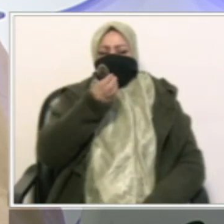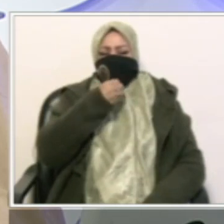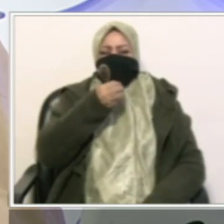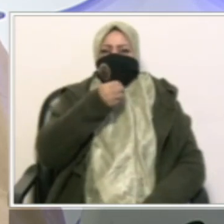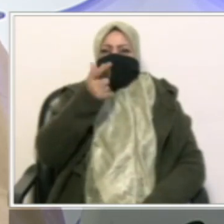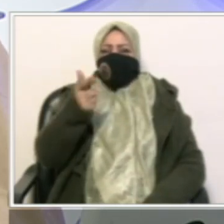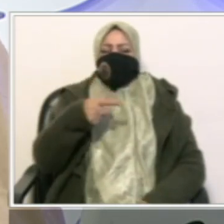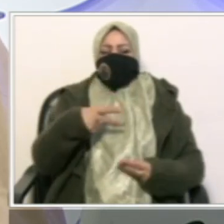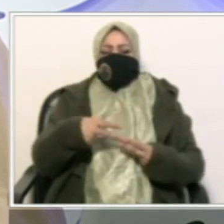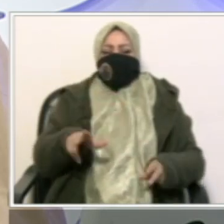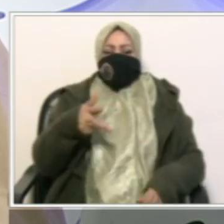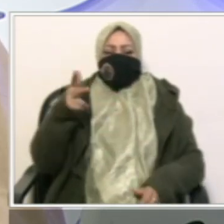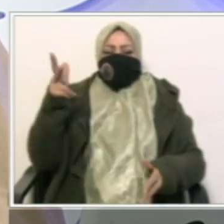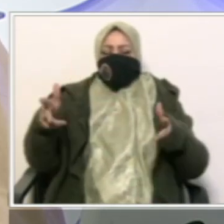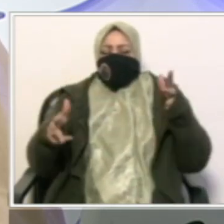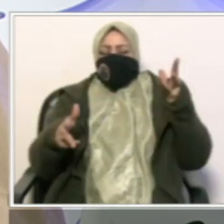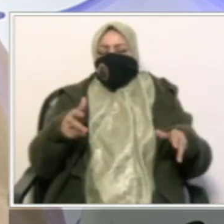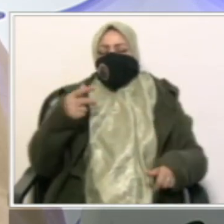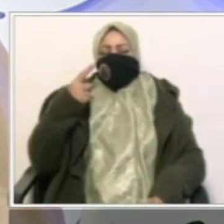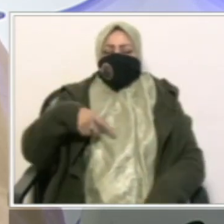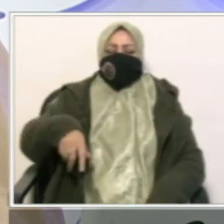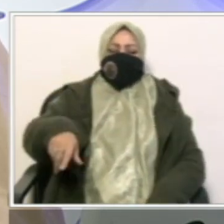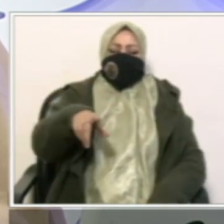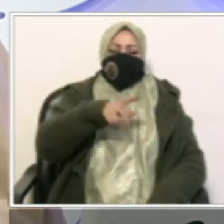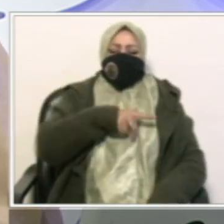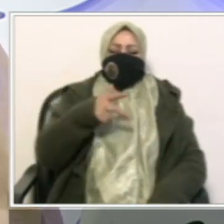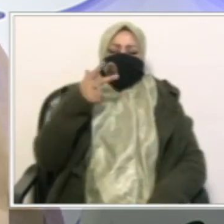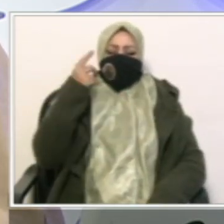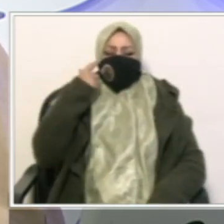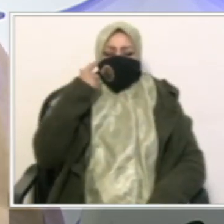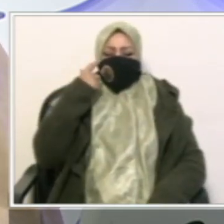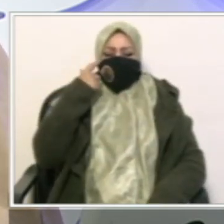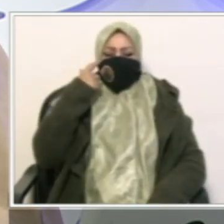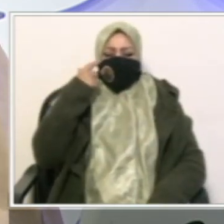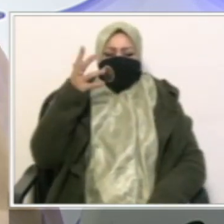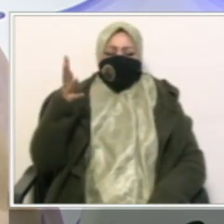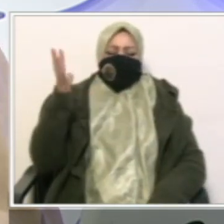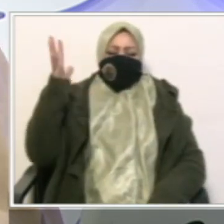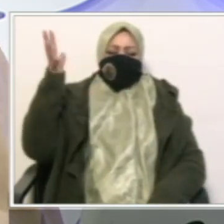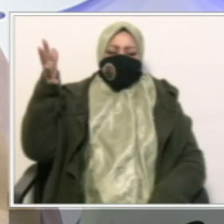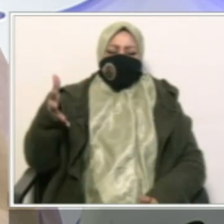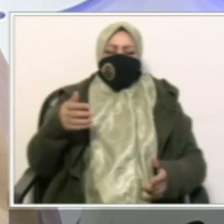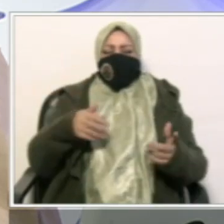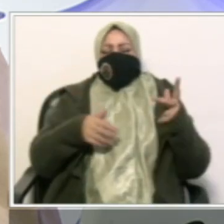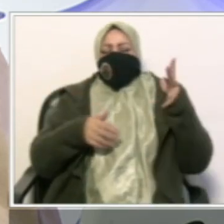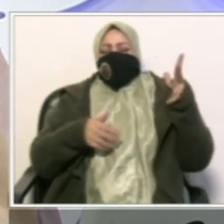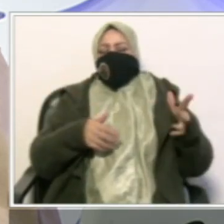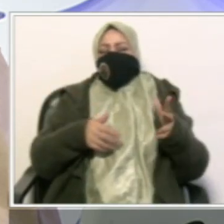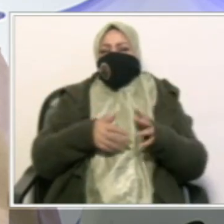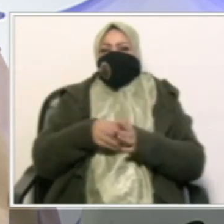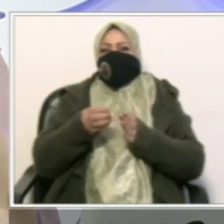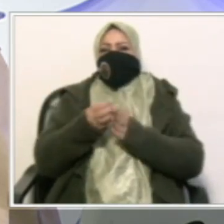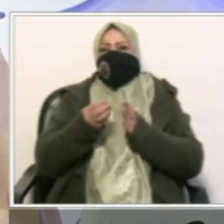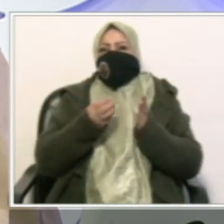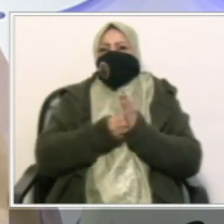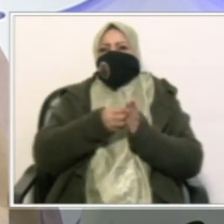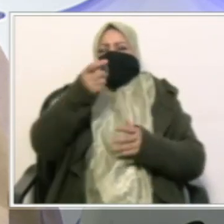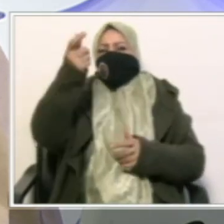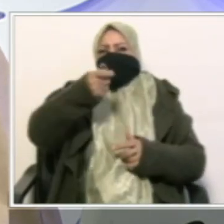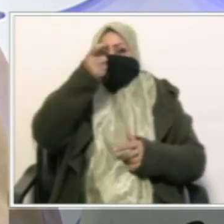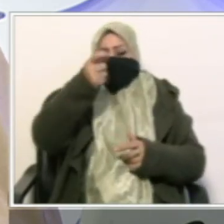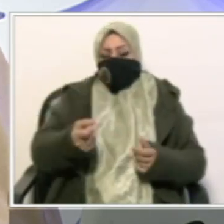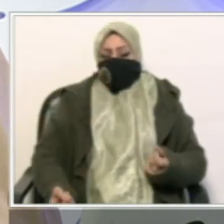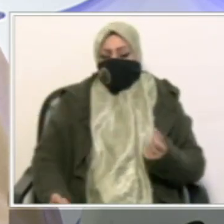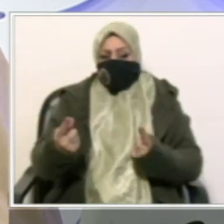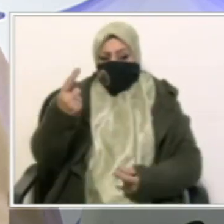على الجواز، ما علمنا أحداً من العلماء قال بمنع زراعة العنب لأنها تتخذ خمراً،